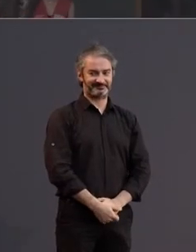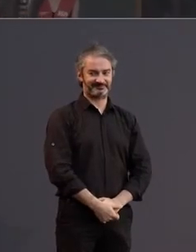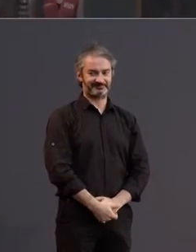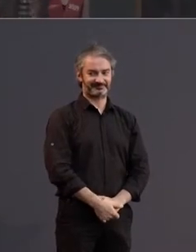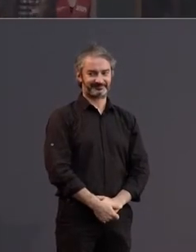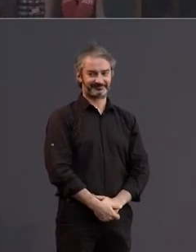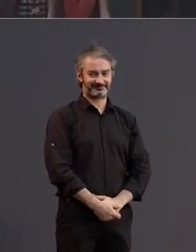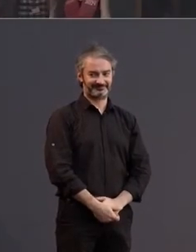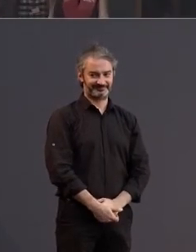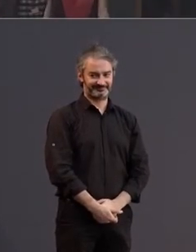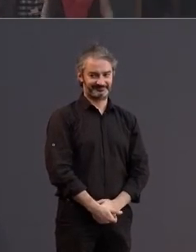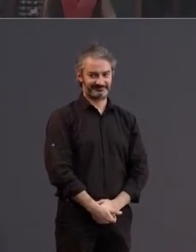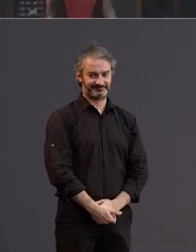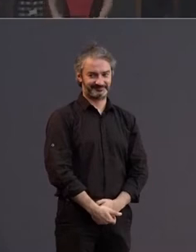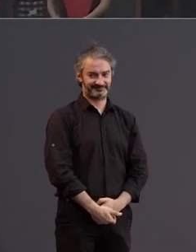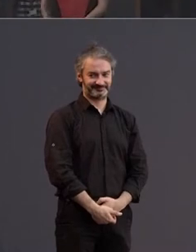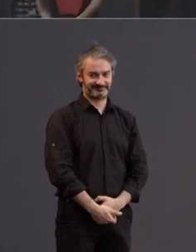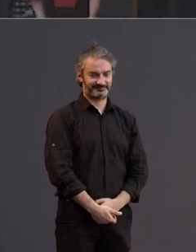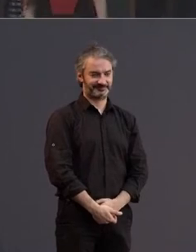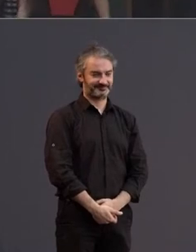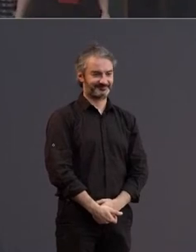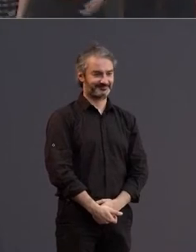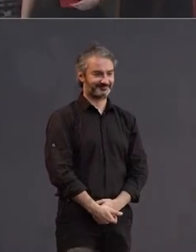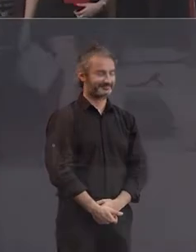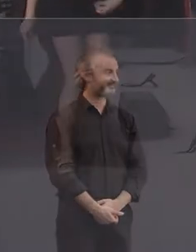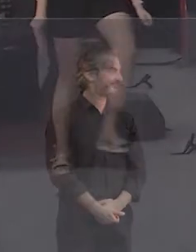L'Eva Azlor Maza.